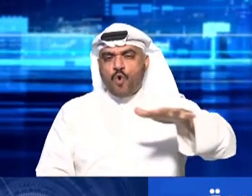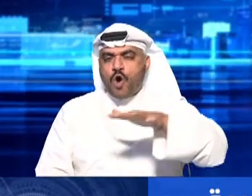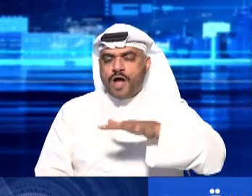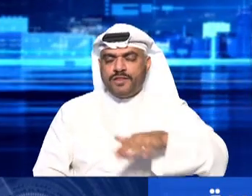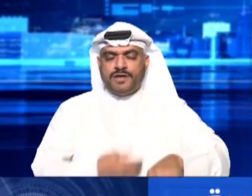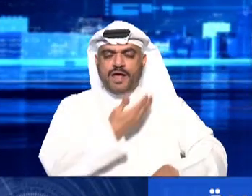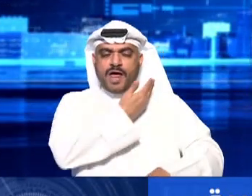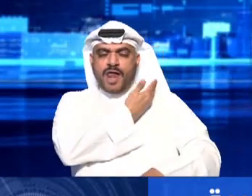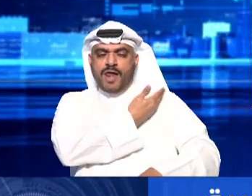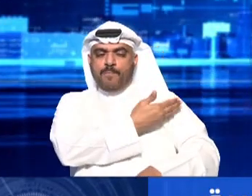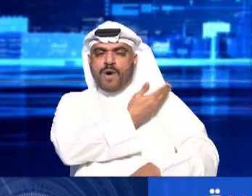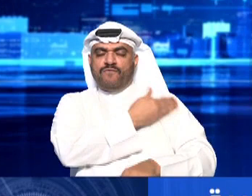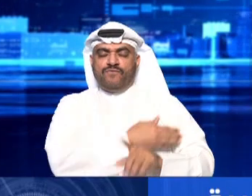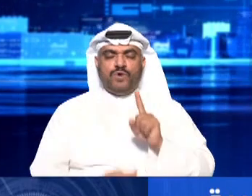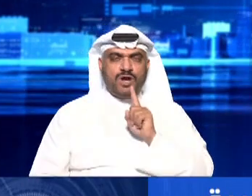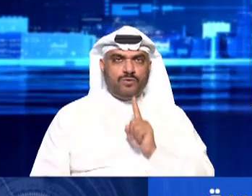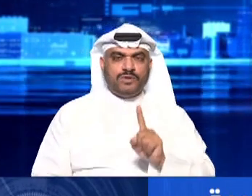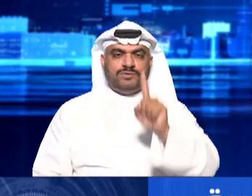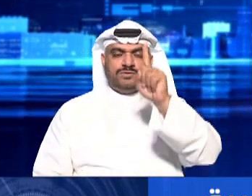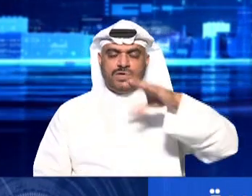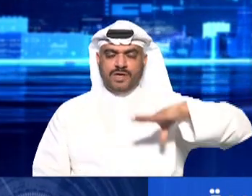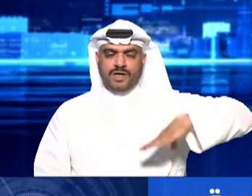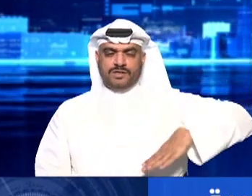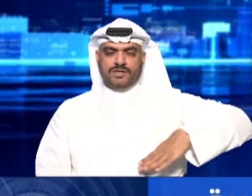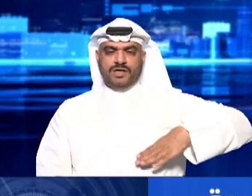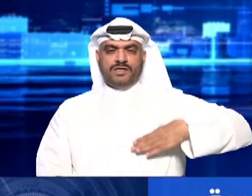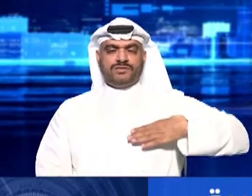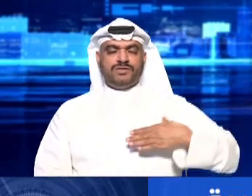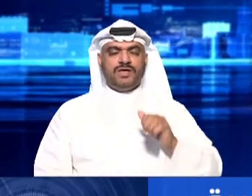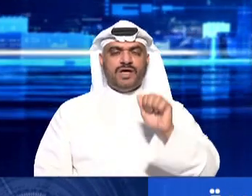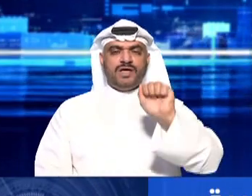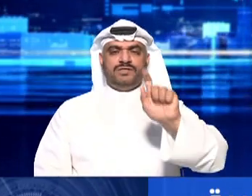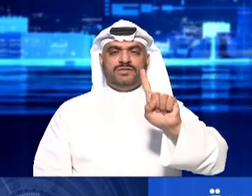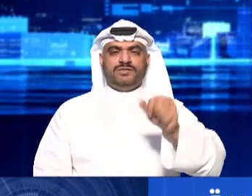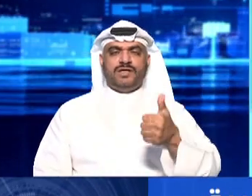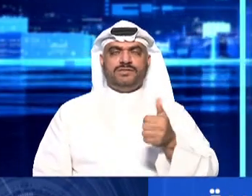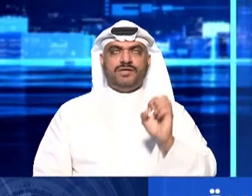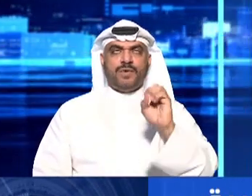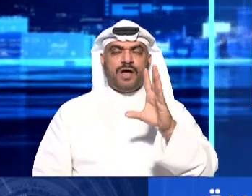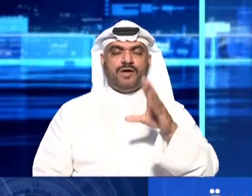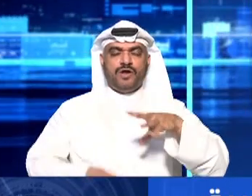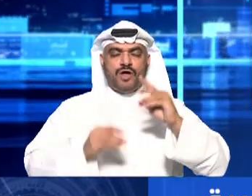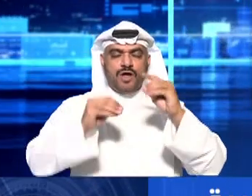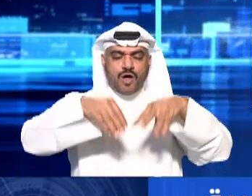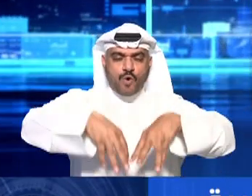تعالى حضرة صاحب السمو أمير البلاد الراحل الشيخ